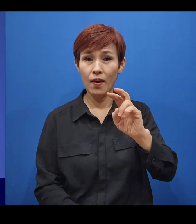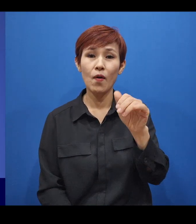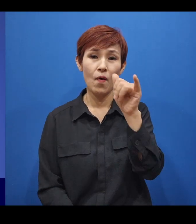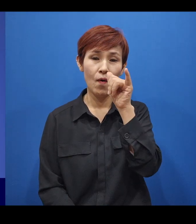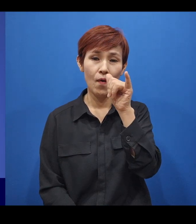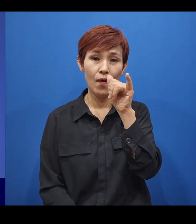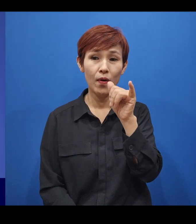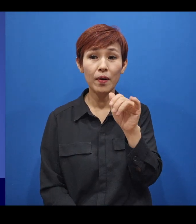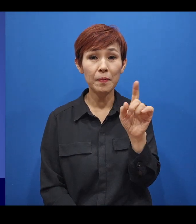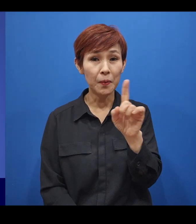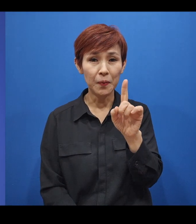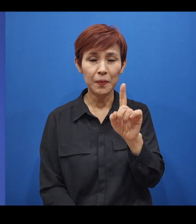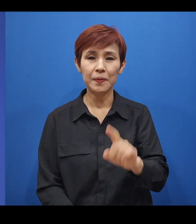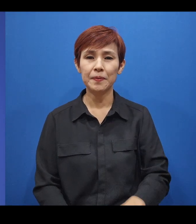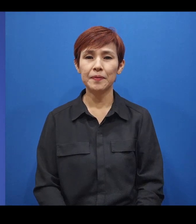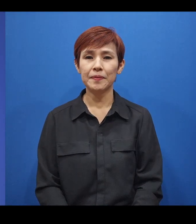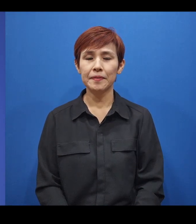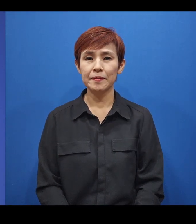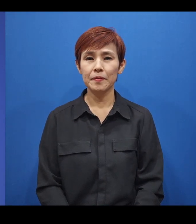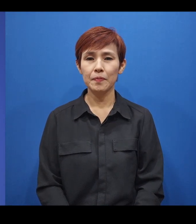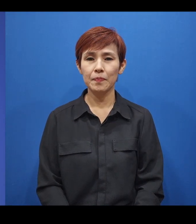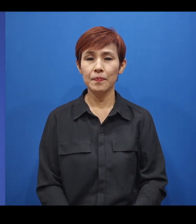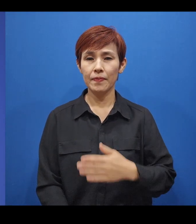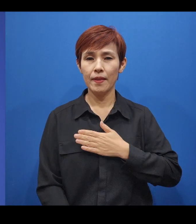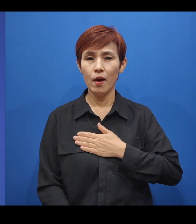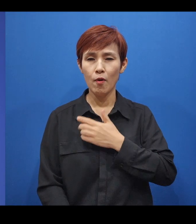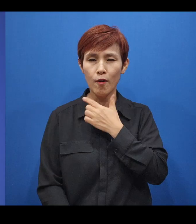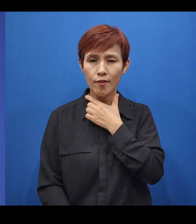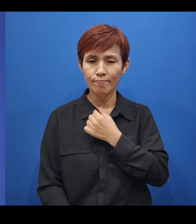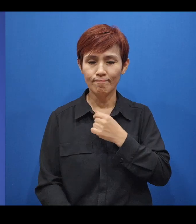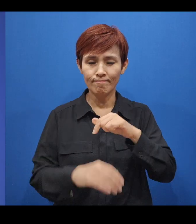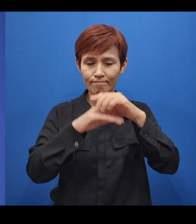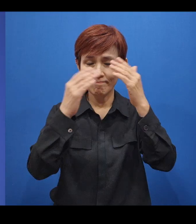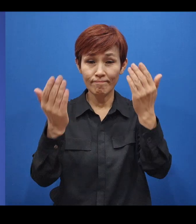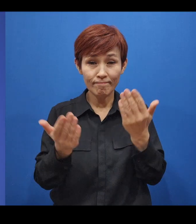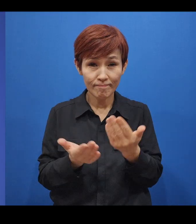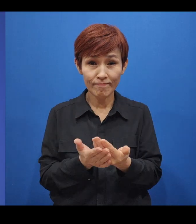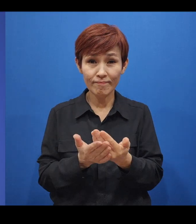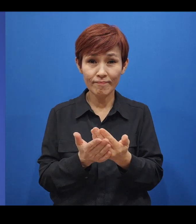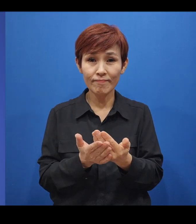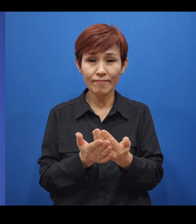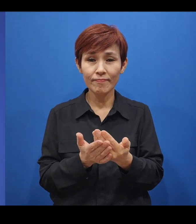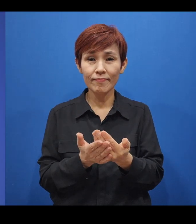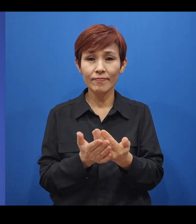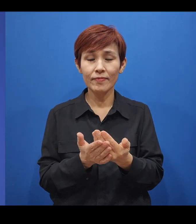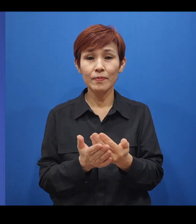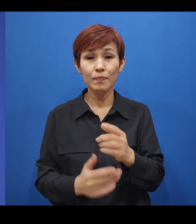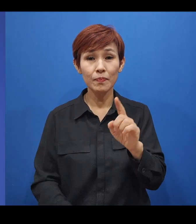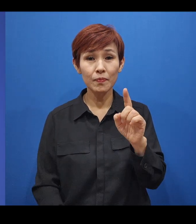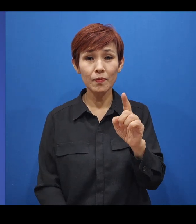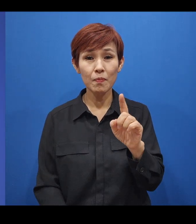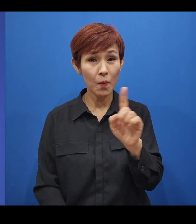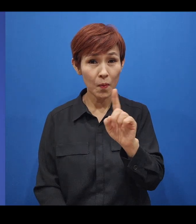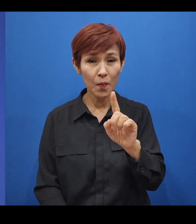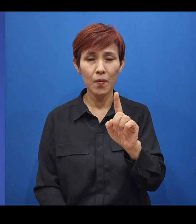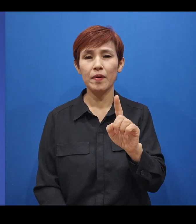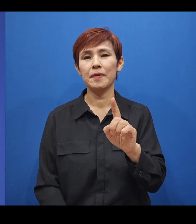노래입니다. All I want, 내가 원하는 모든 것 for Christmas, 크리스마스의 is you,